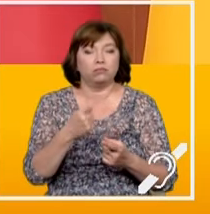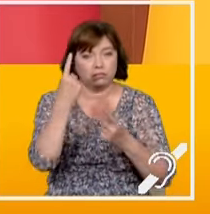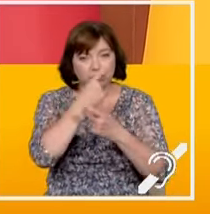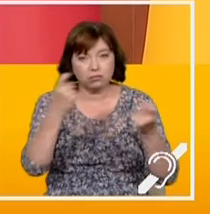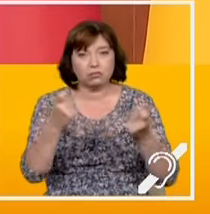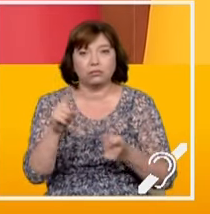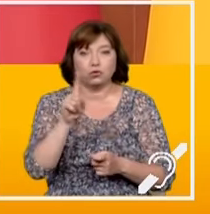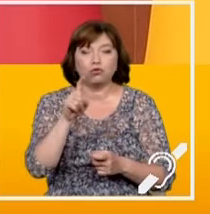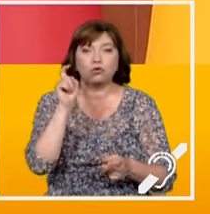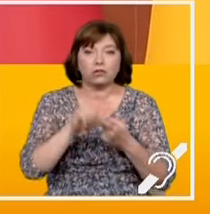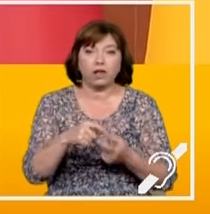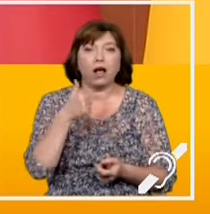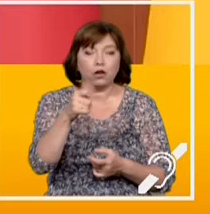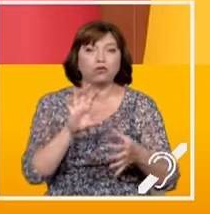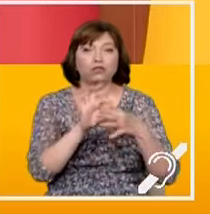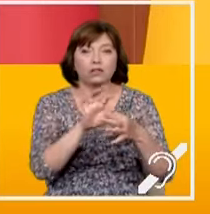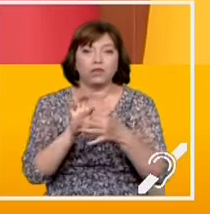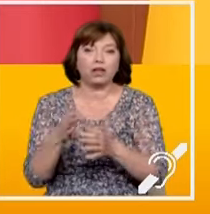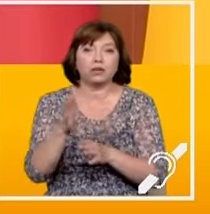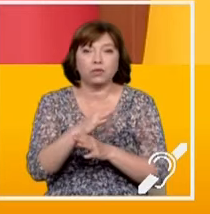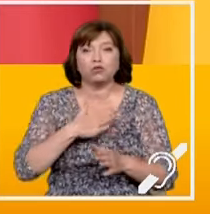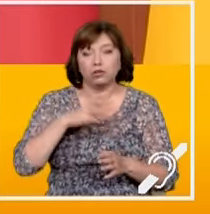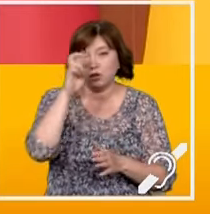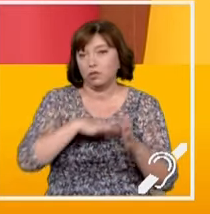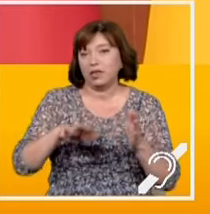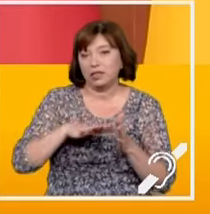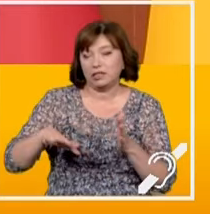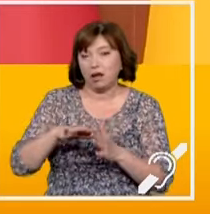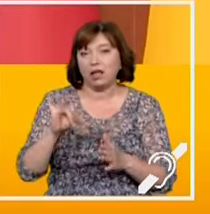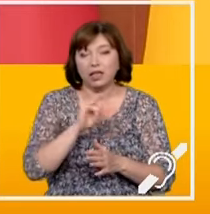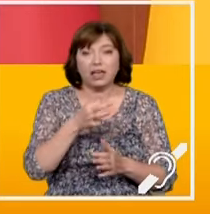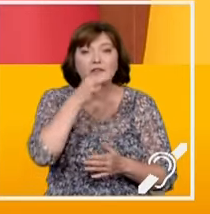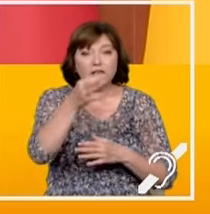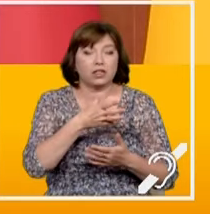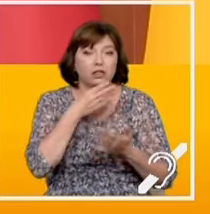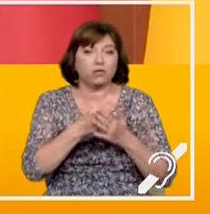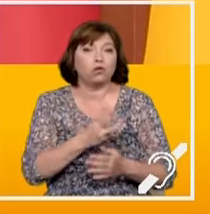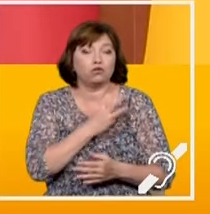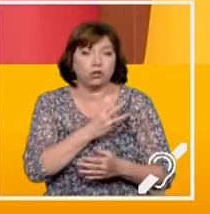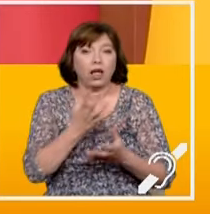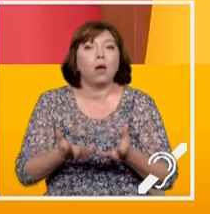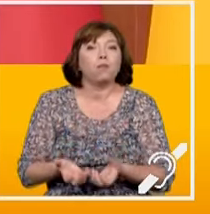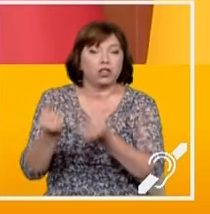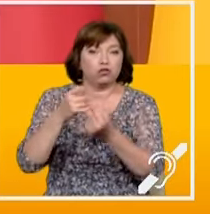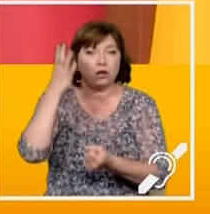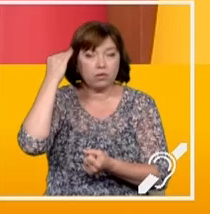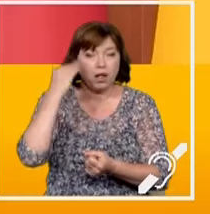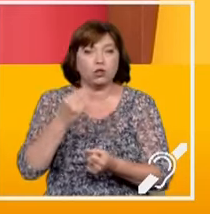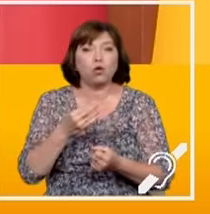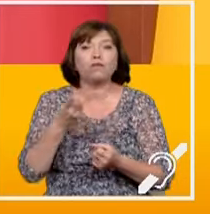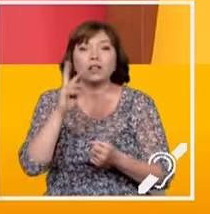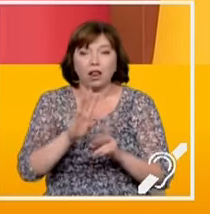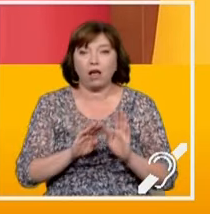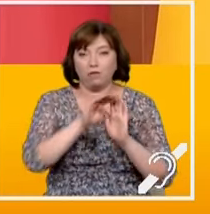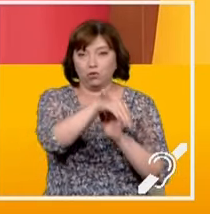ce privește bunele legături dintre țările noastre și să exprim dorința noastră de a sprijini Moldova pe calea sa